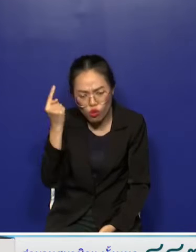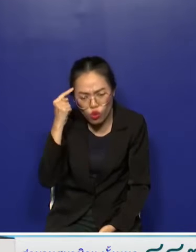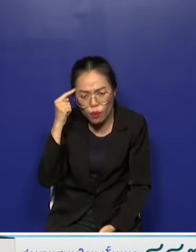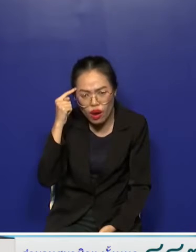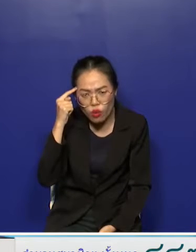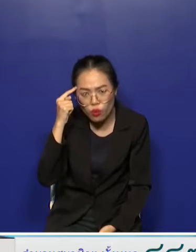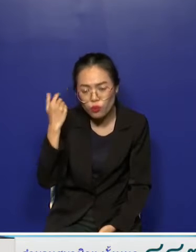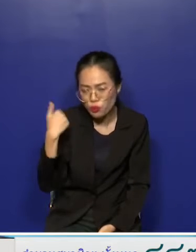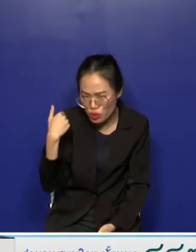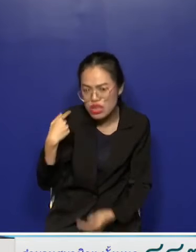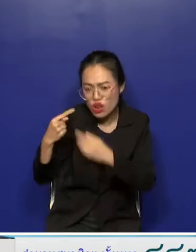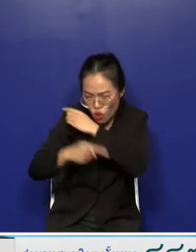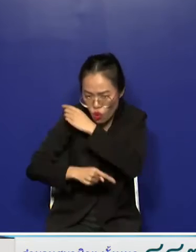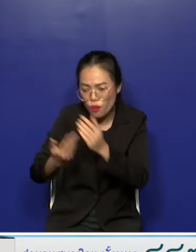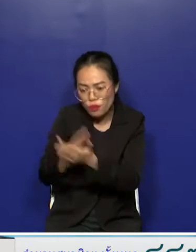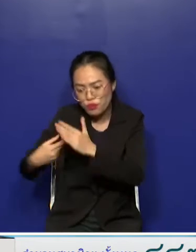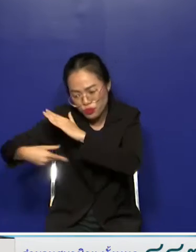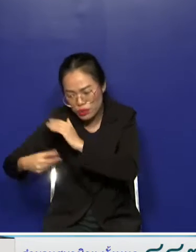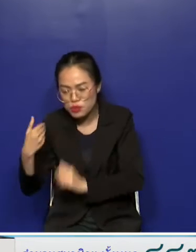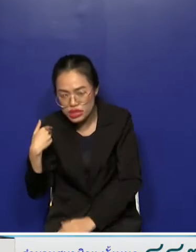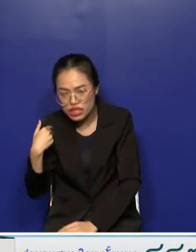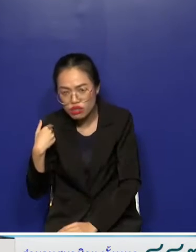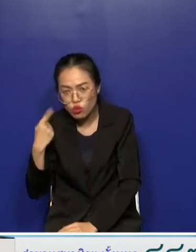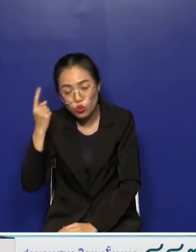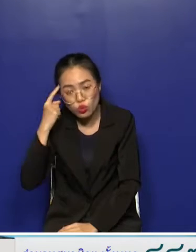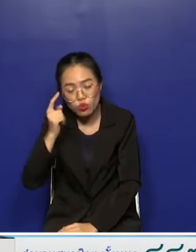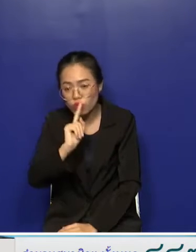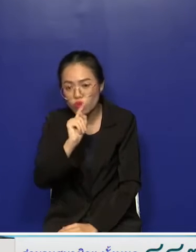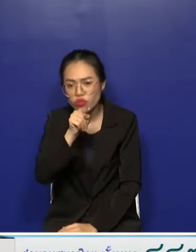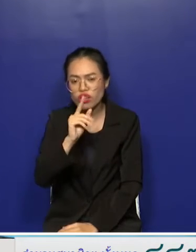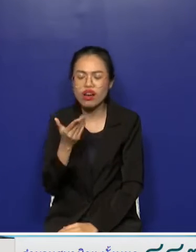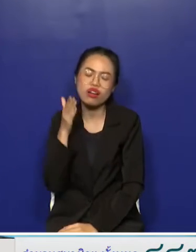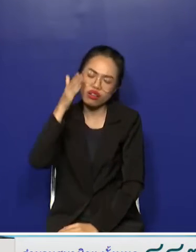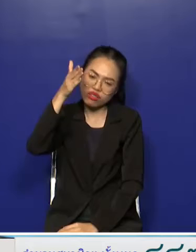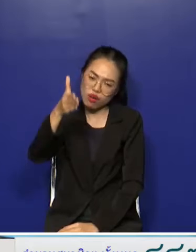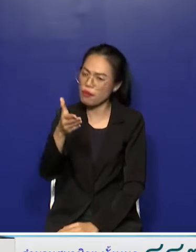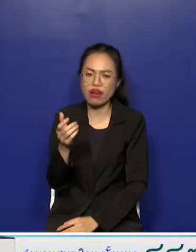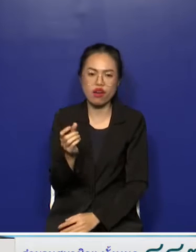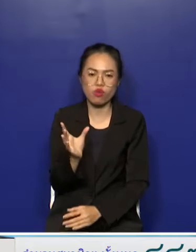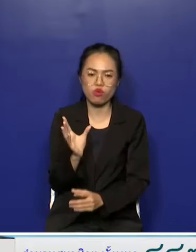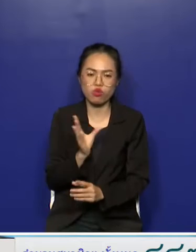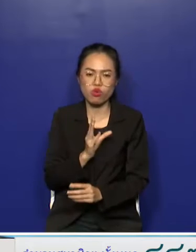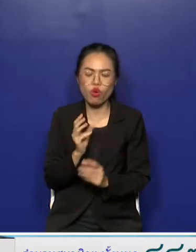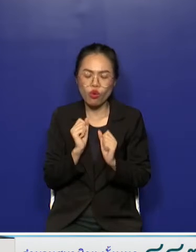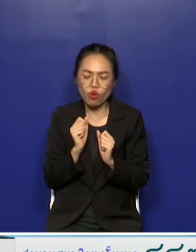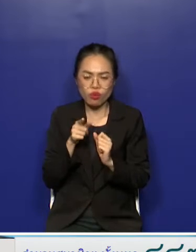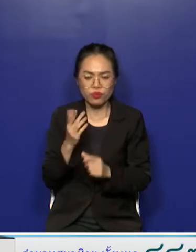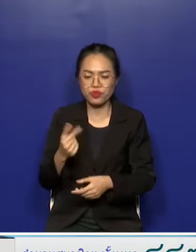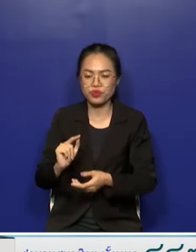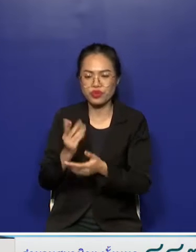านบางหรือเปล่านนก็หมายคามวาต่ไปนี้นะคร น่ากลวมากประเทศไยราคาสองหมื่นลานเท่านั้น